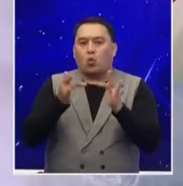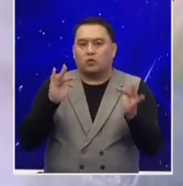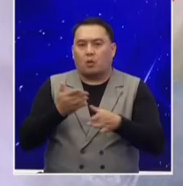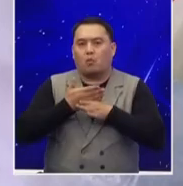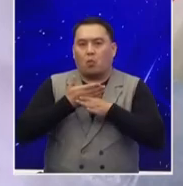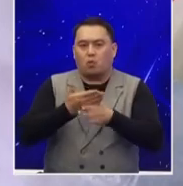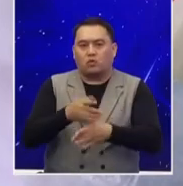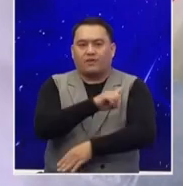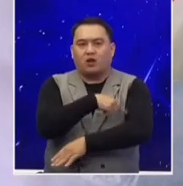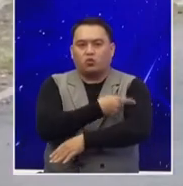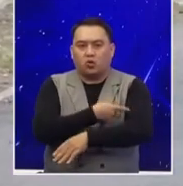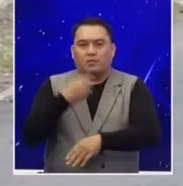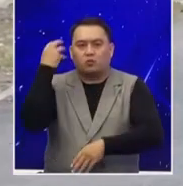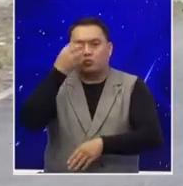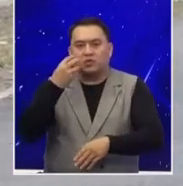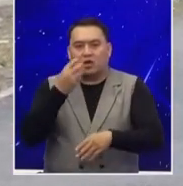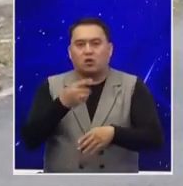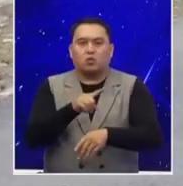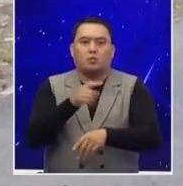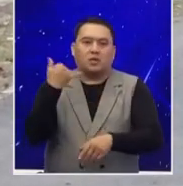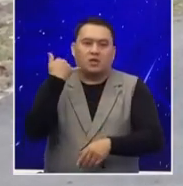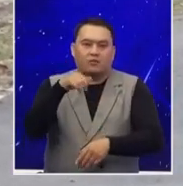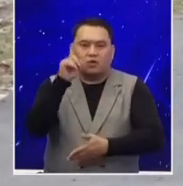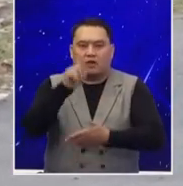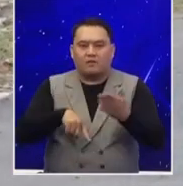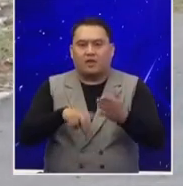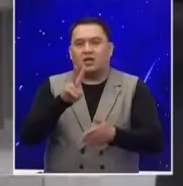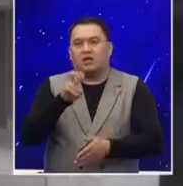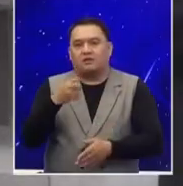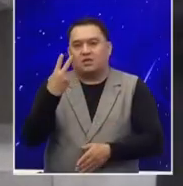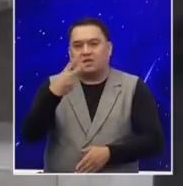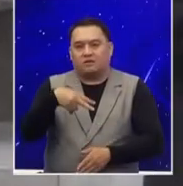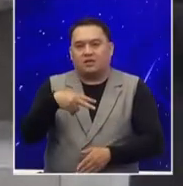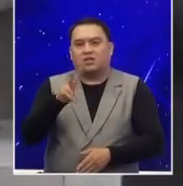за онлайн-помощью к врачу, терапевту и психологу по телефону доверия